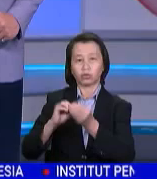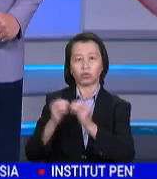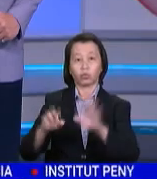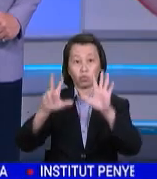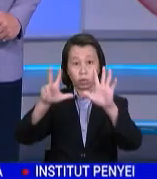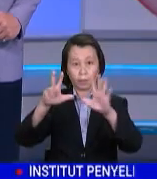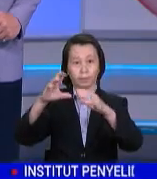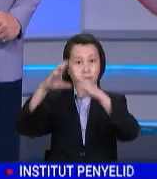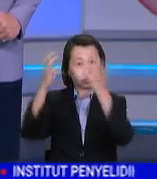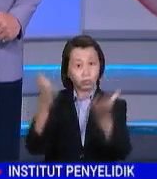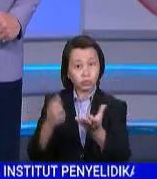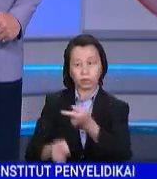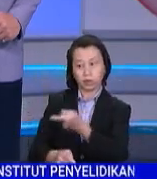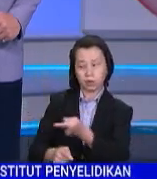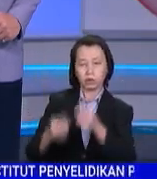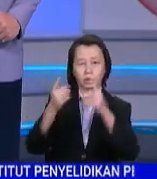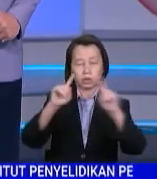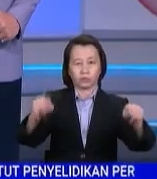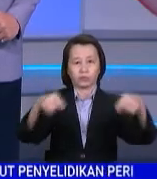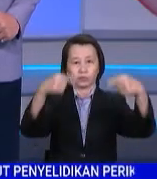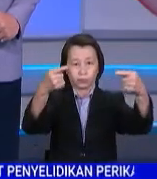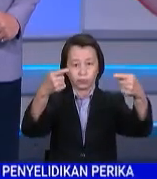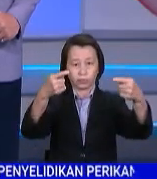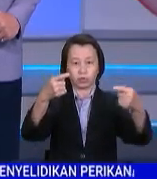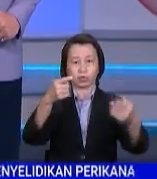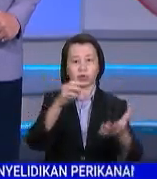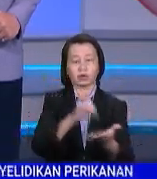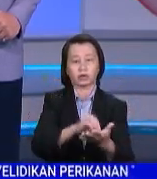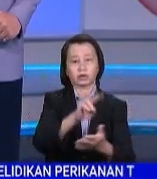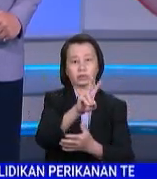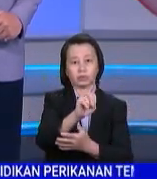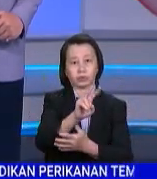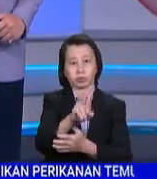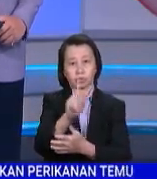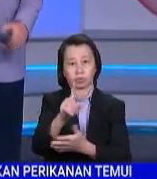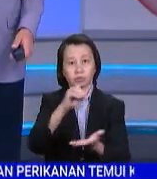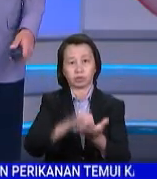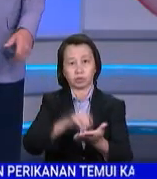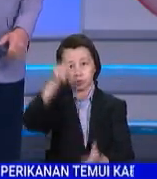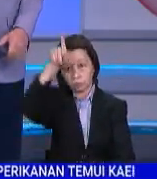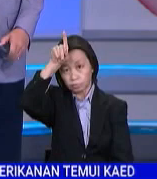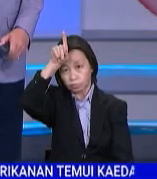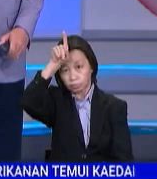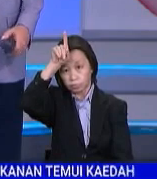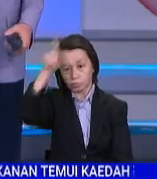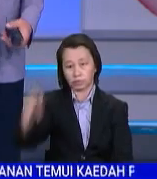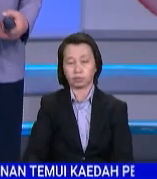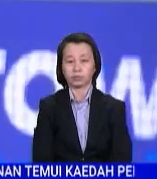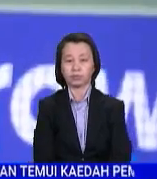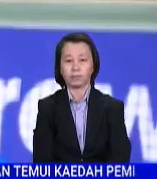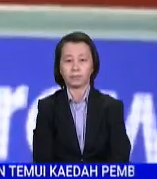8 Juli itu ketika semifinal terbuka Hello 2021 di Jerman